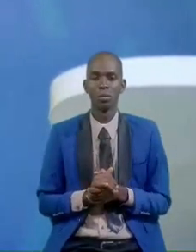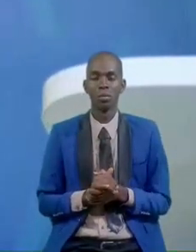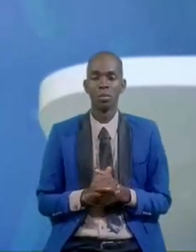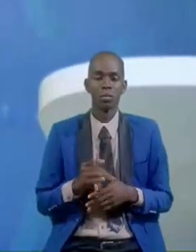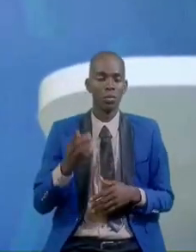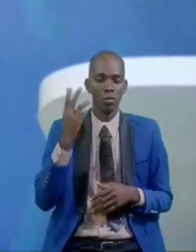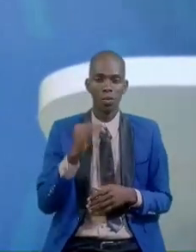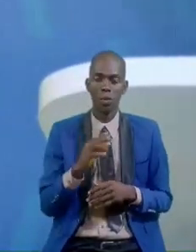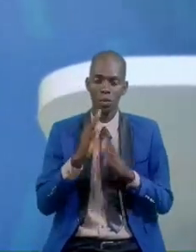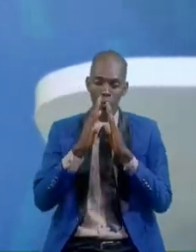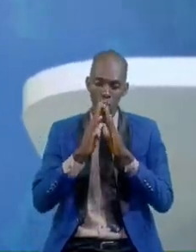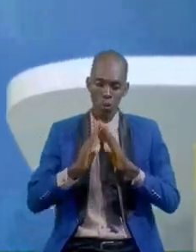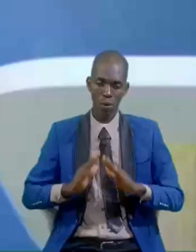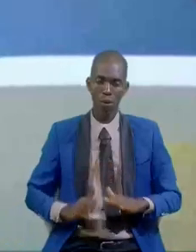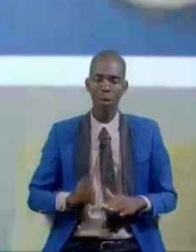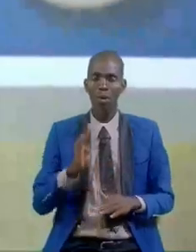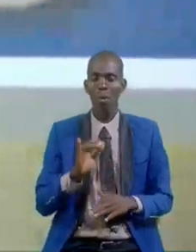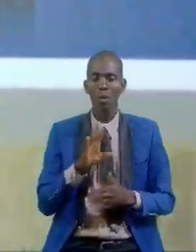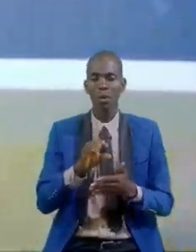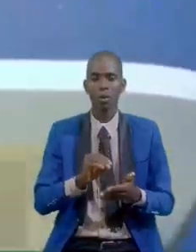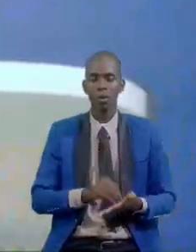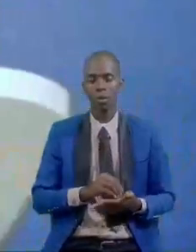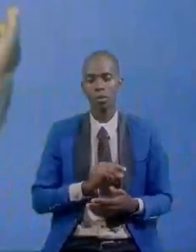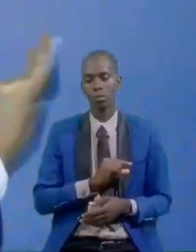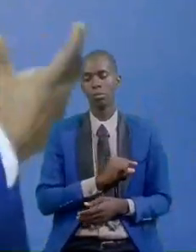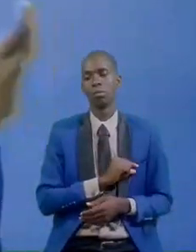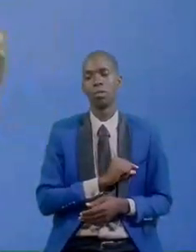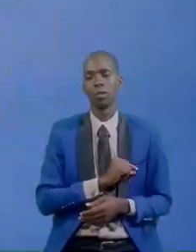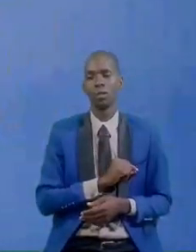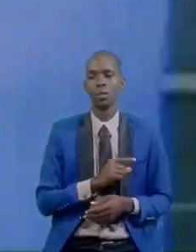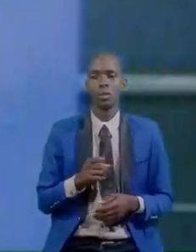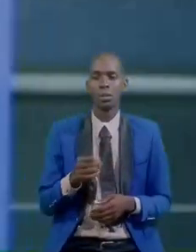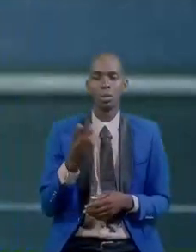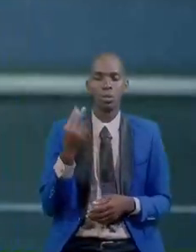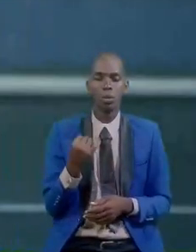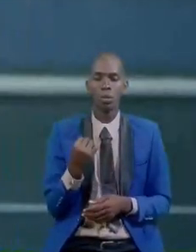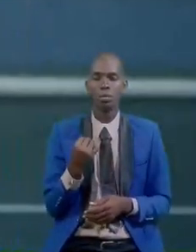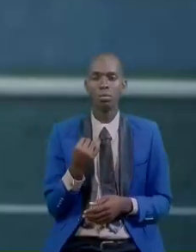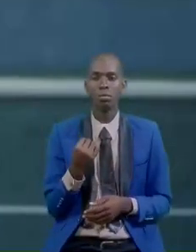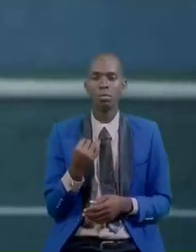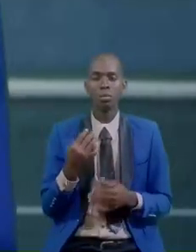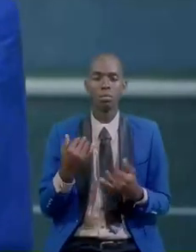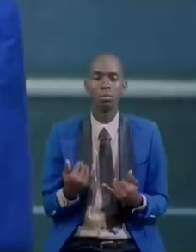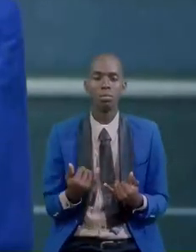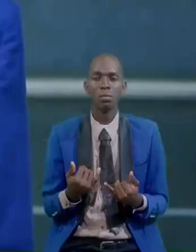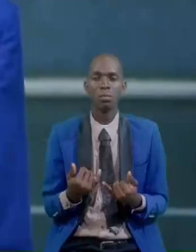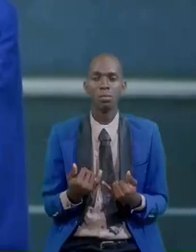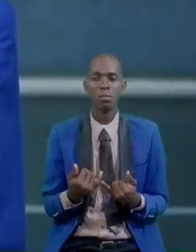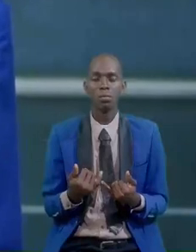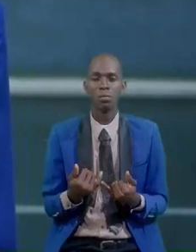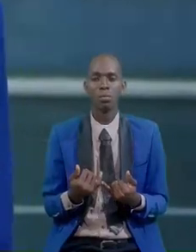Notre silence. Ils étaient rendus silencieux par leur culpabilité. Leur bouche a été fermée par